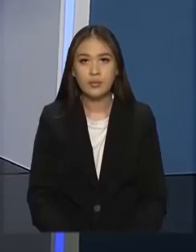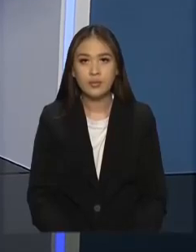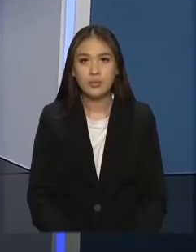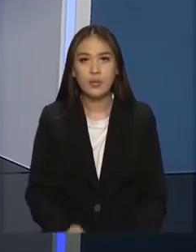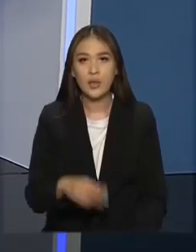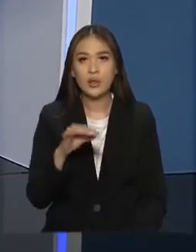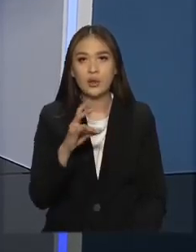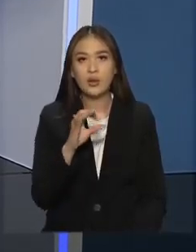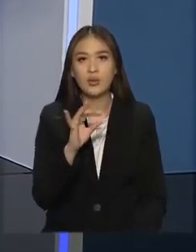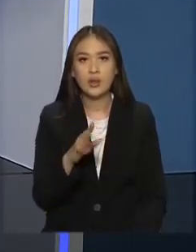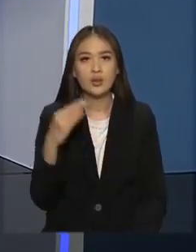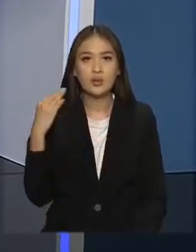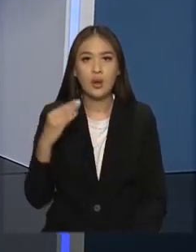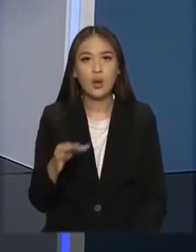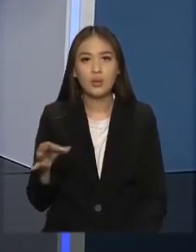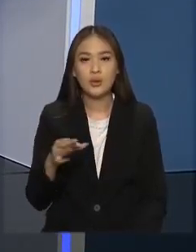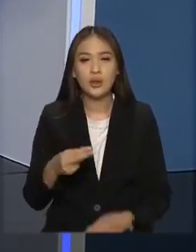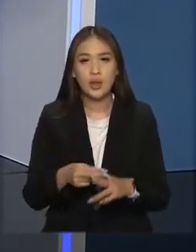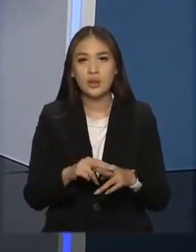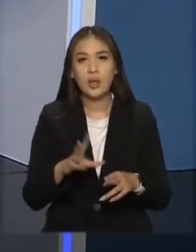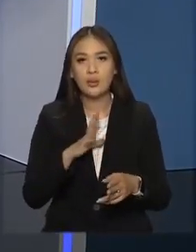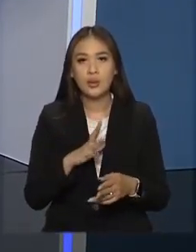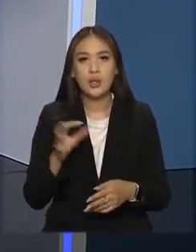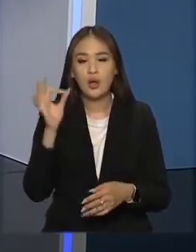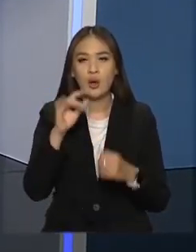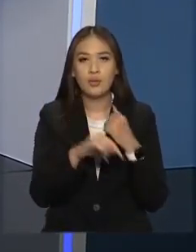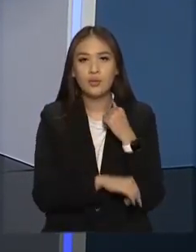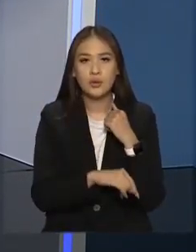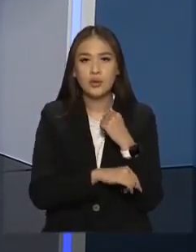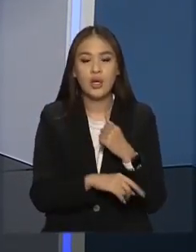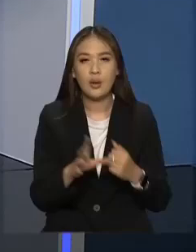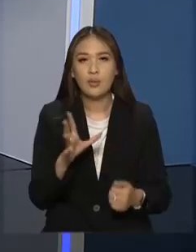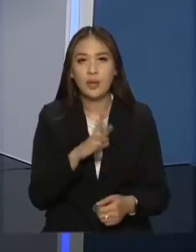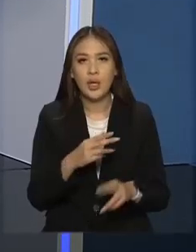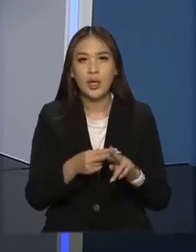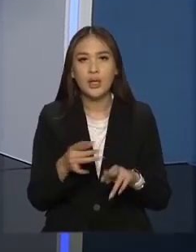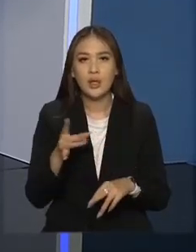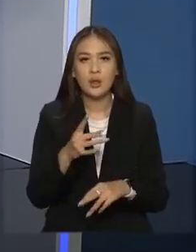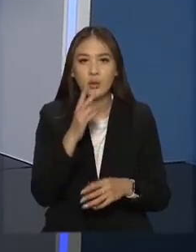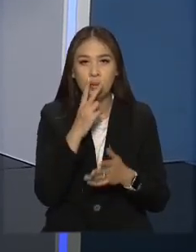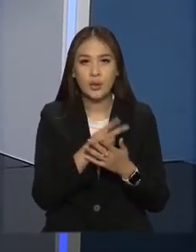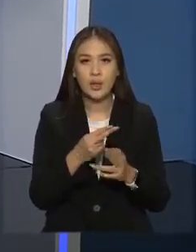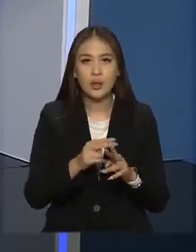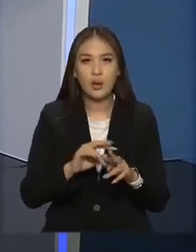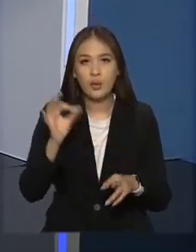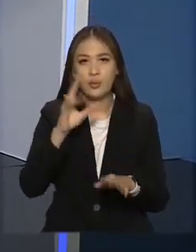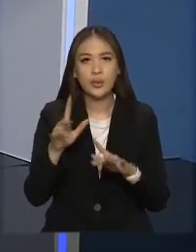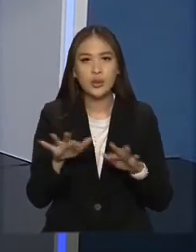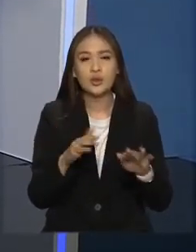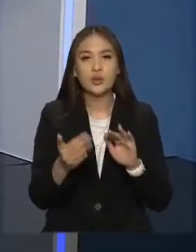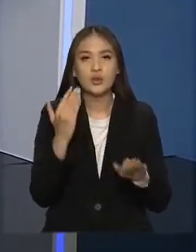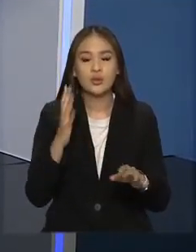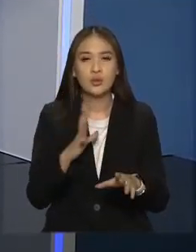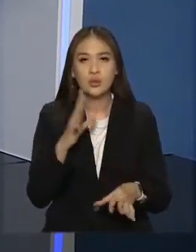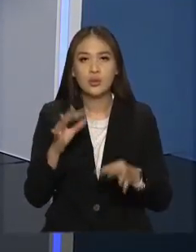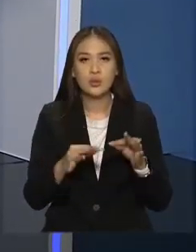чиновников туркестанской области подозревает взяточничестве в региональной антикоррупционной службе проводят досудебное